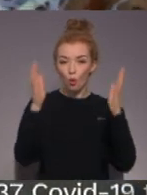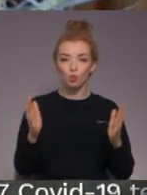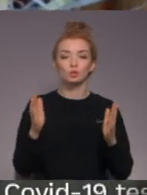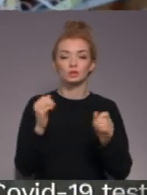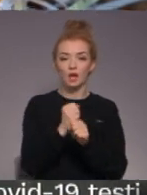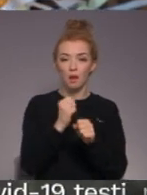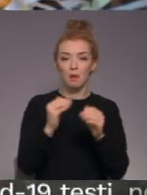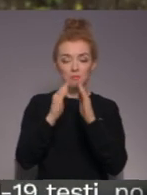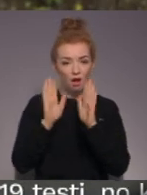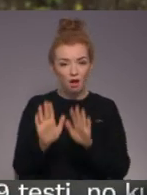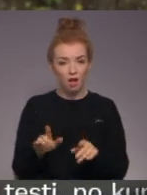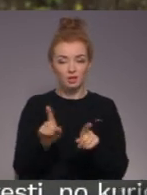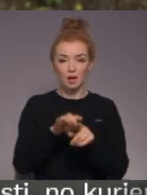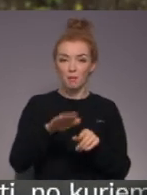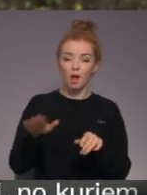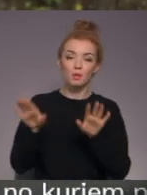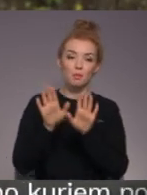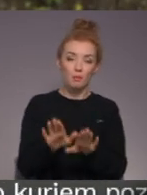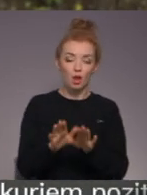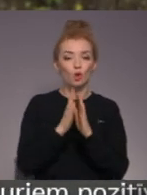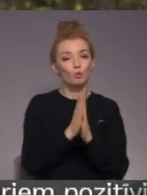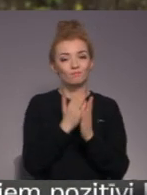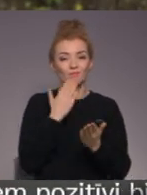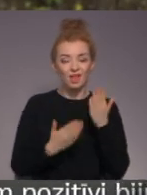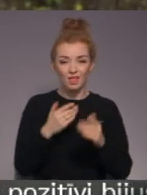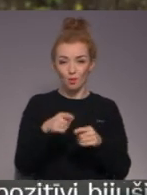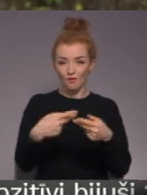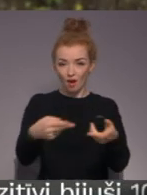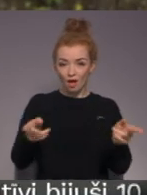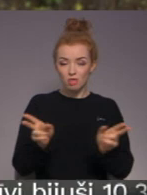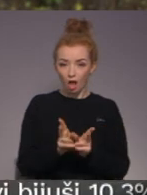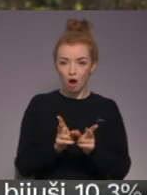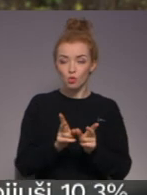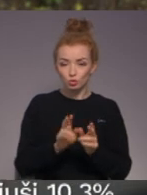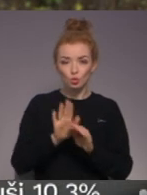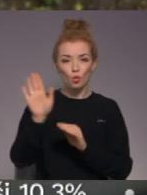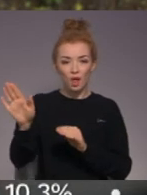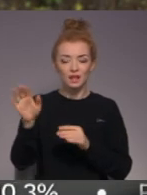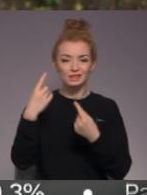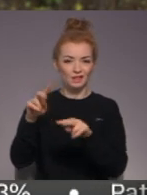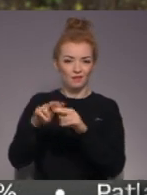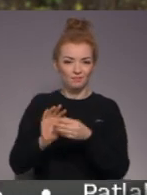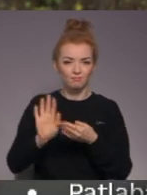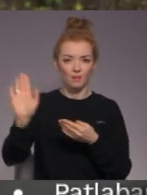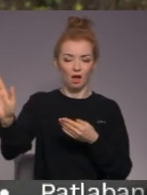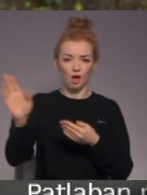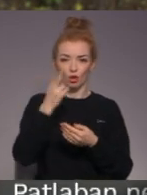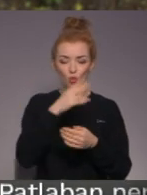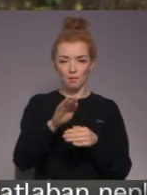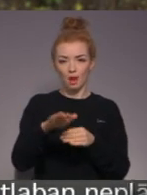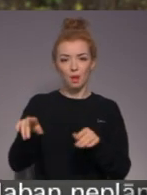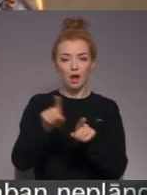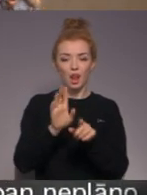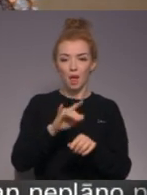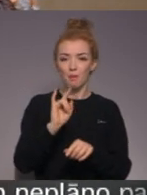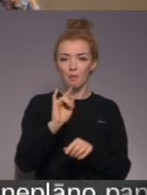mājām, bērni paliek mājās, mēģinam novietot šos vainagus bērniem nepieejamā vietā, kā arī, lai mājdzīvnieki